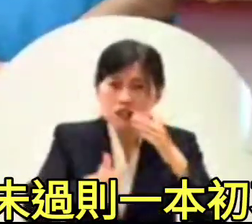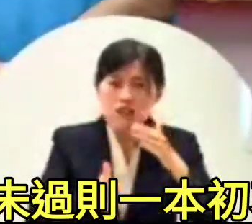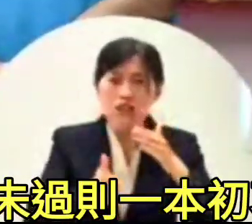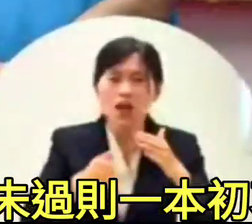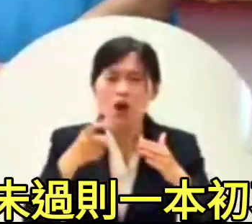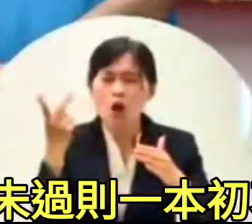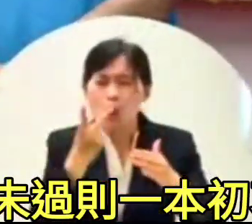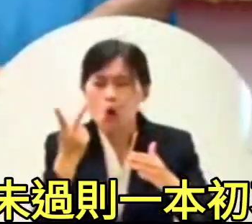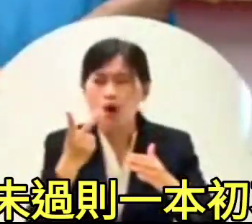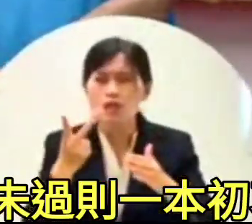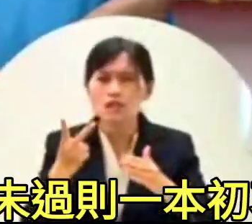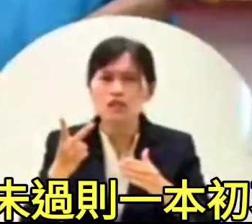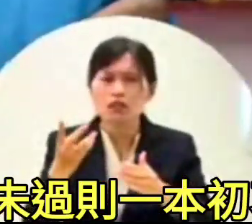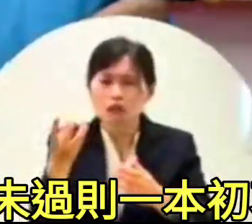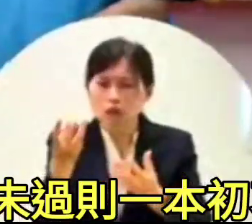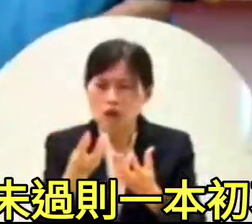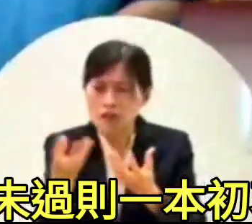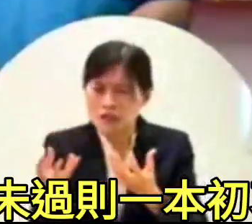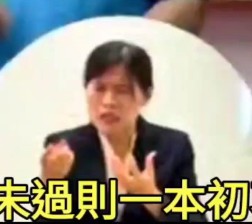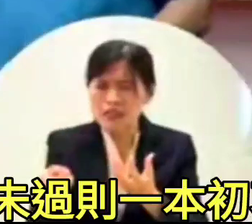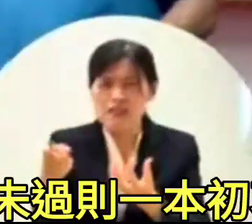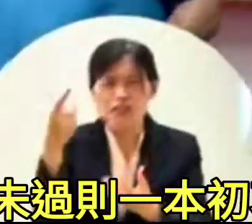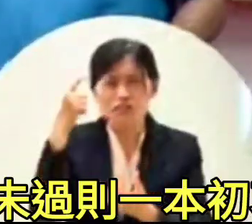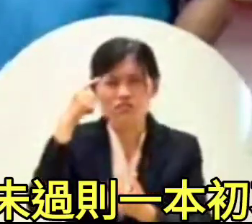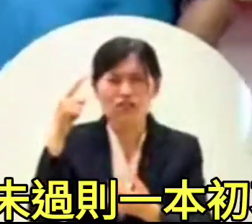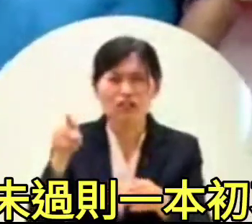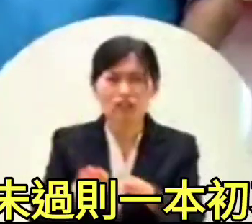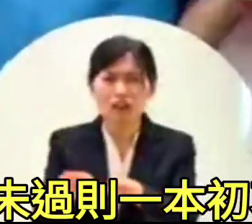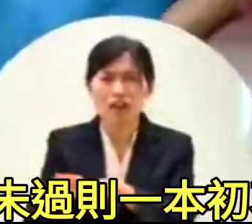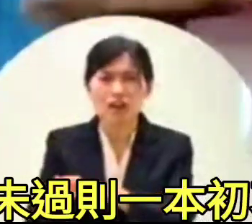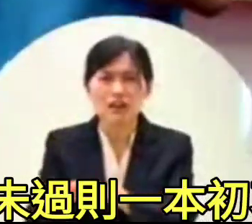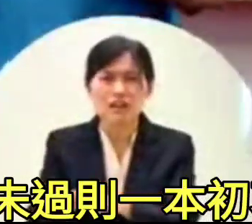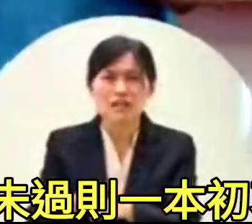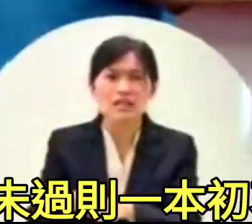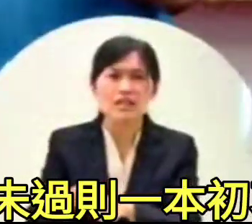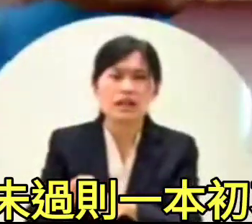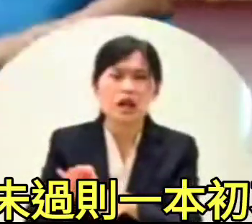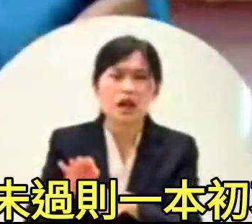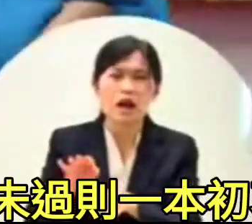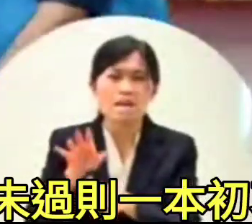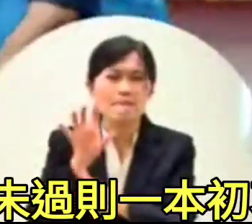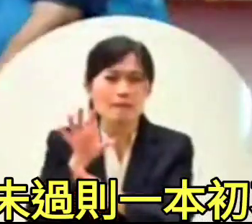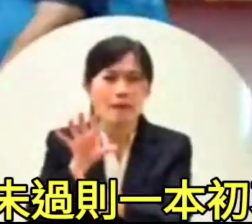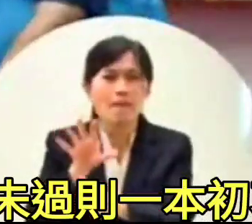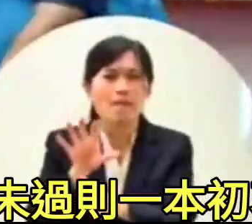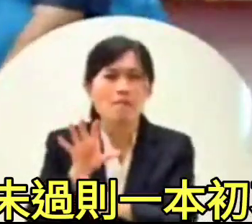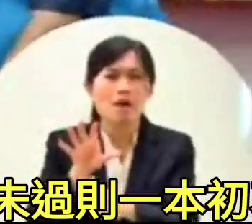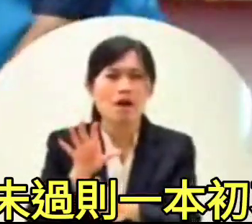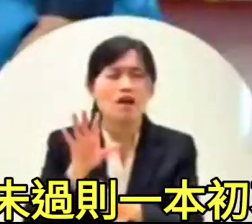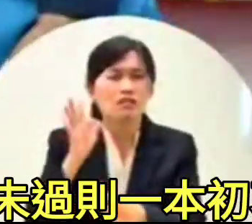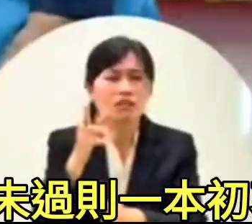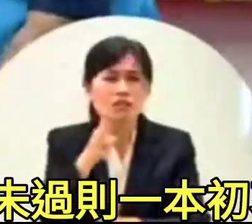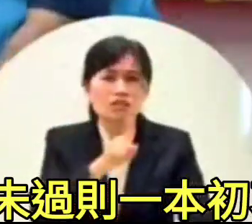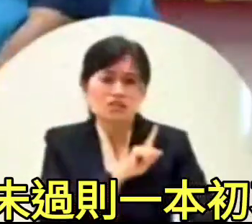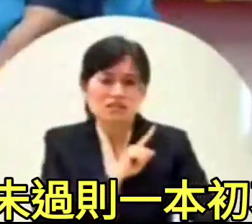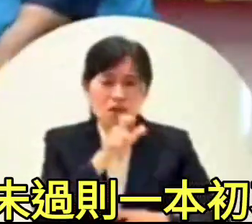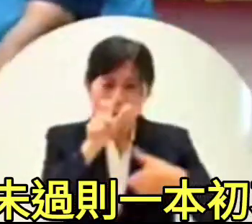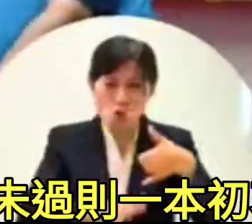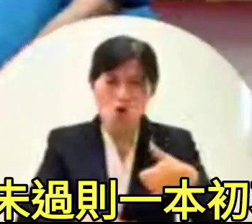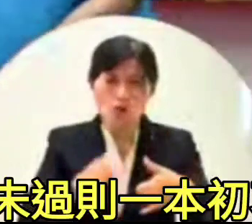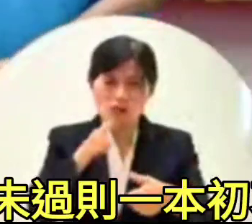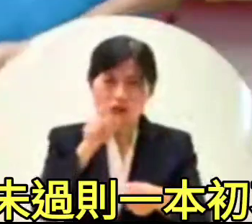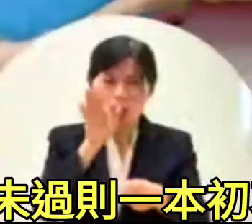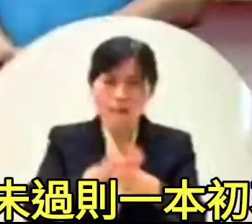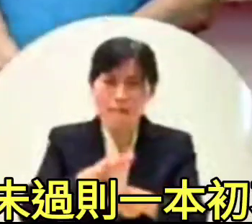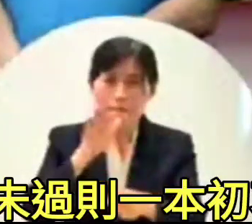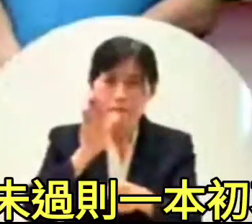者是请假而有所责难哈。那当然这个要由市长你来弥补了哈，你来弥补，你的团队来